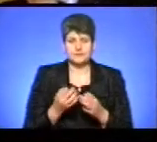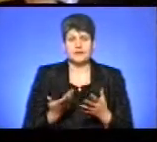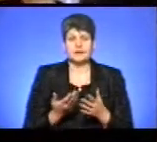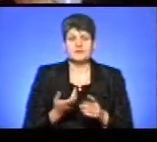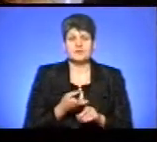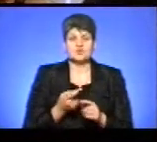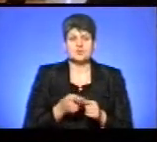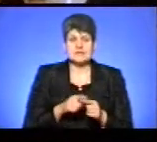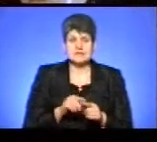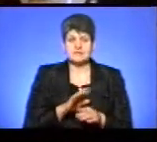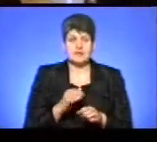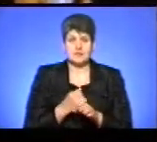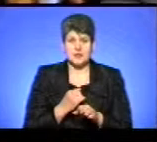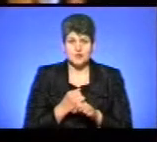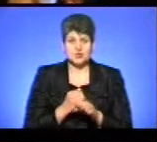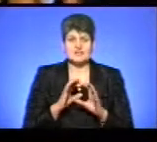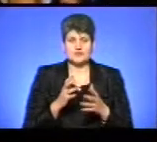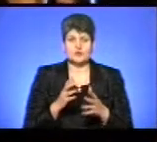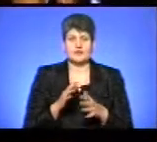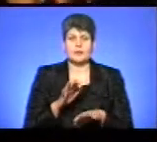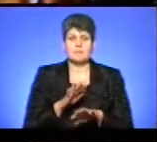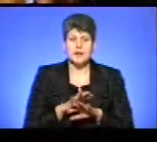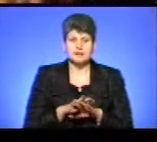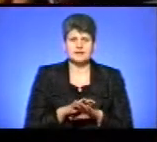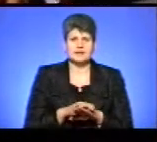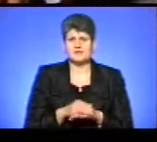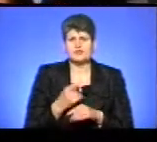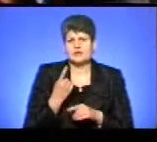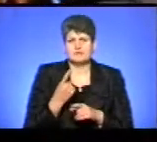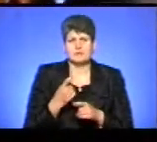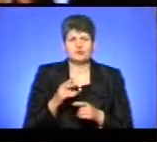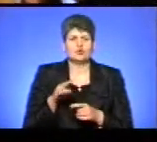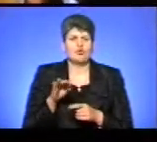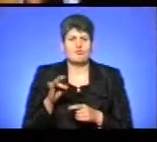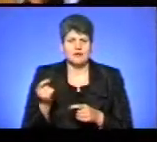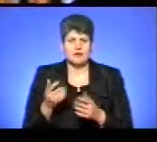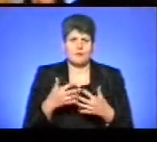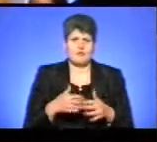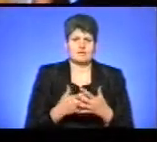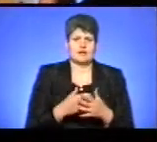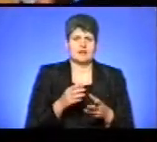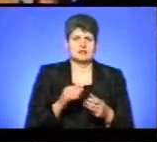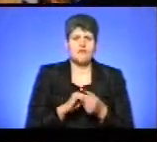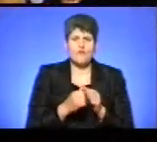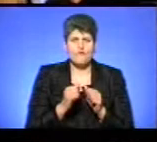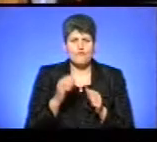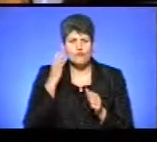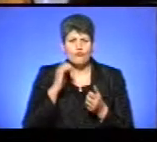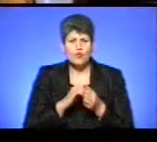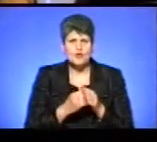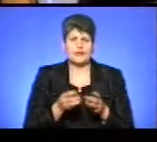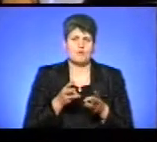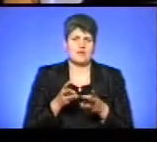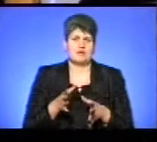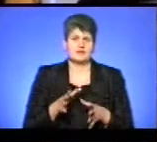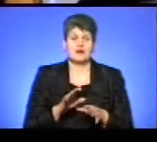цього проєкту не працює з жодним торфяним або вугільним обладнанням. І ми намагалися донести це до всіх громадян, що